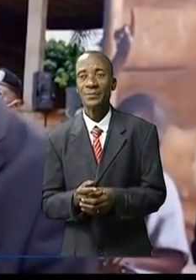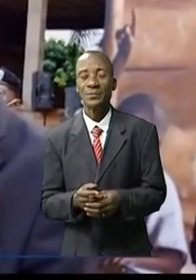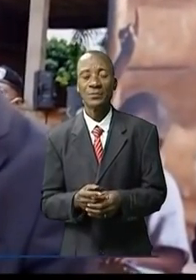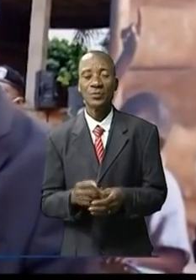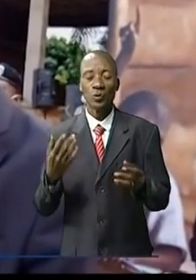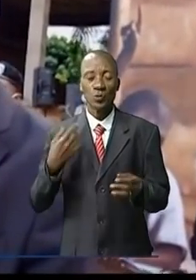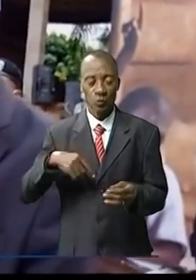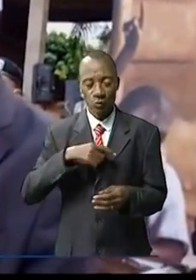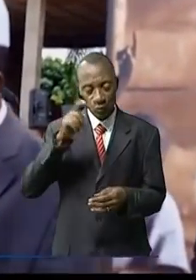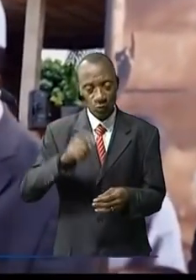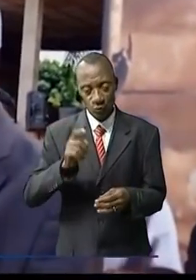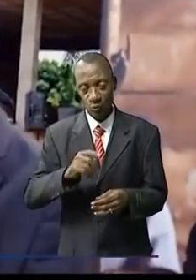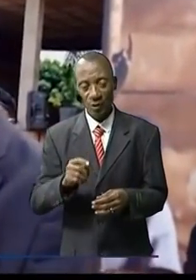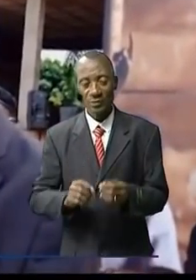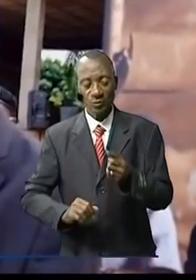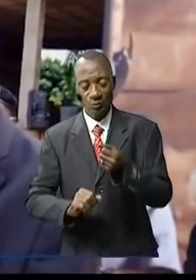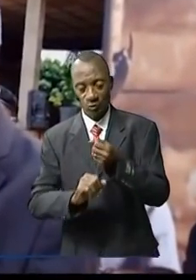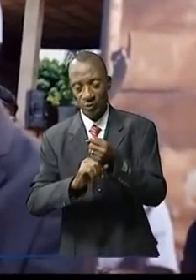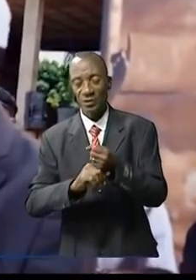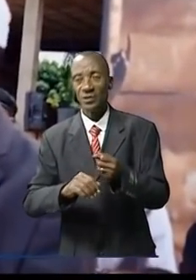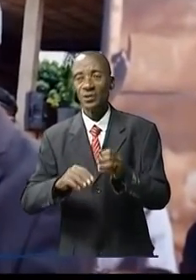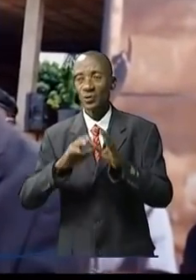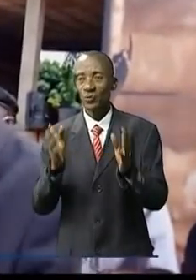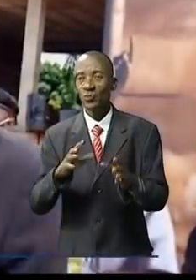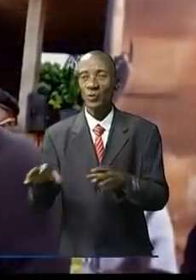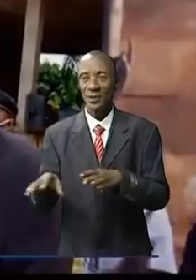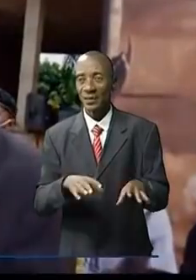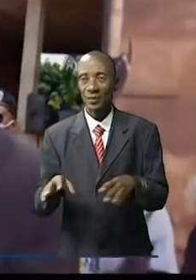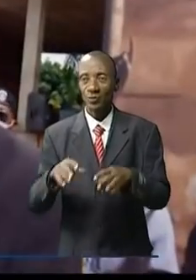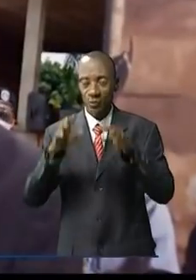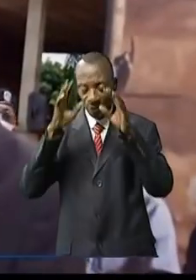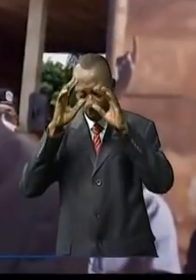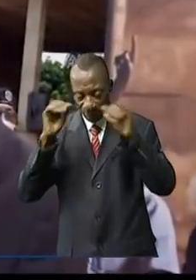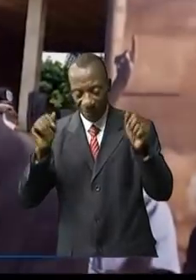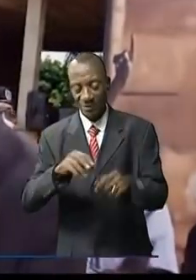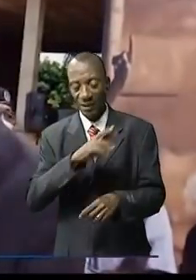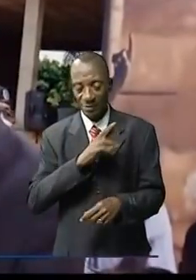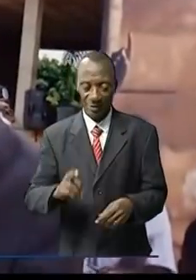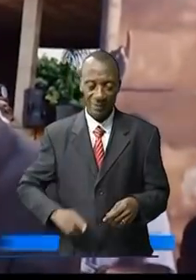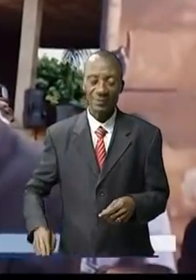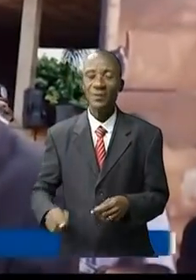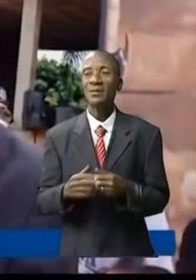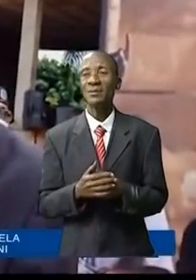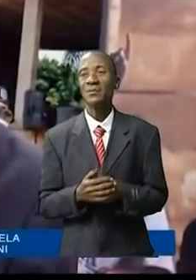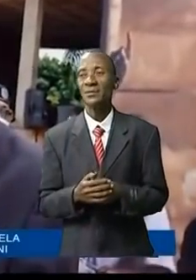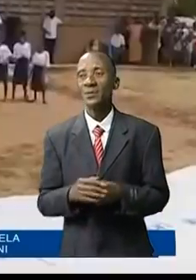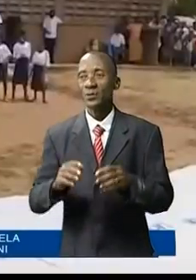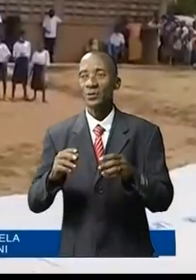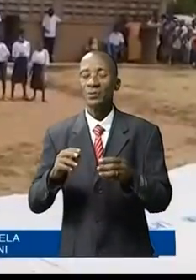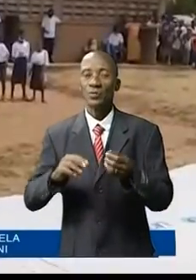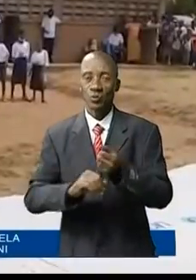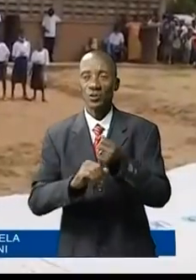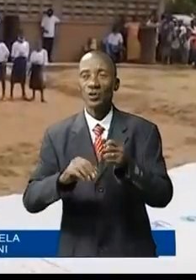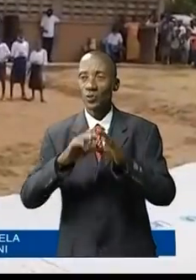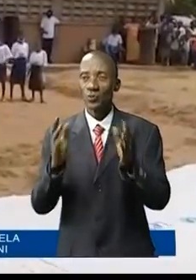et financiers en général et l'UNICEF en particulier pour leur accompagnement à la gratuité de l'enseignement primaire. À travers